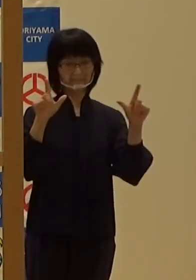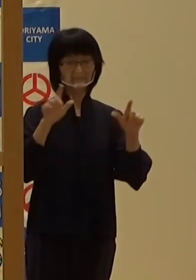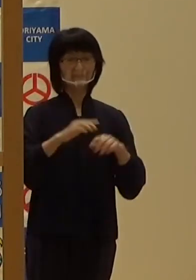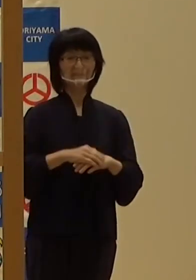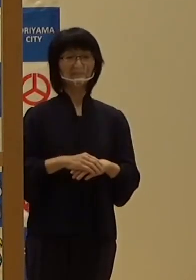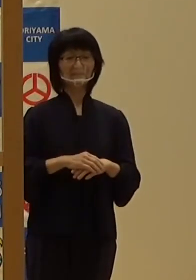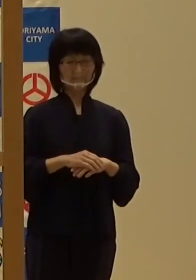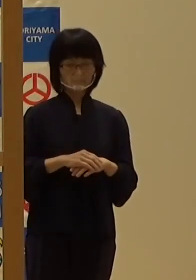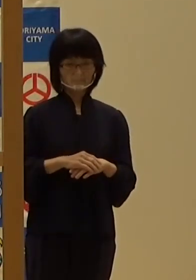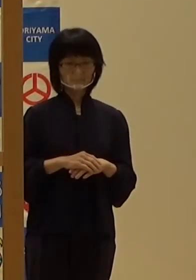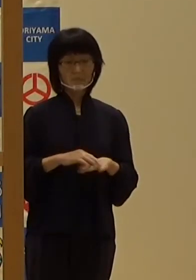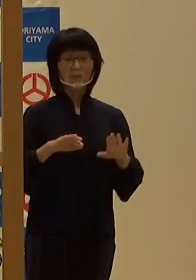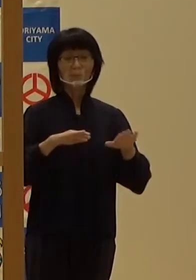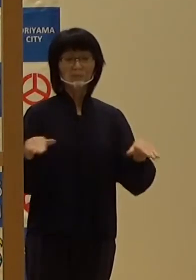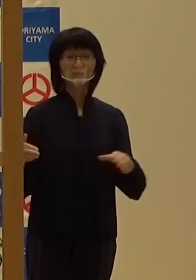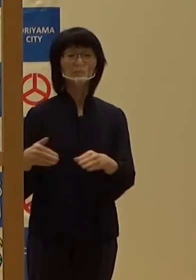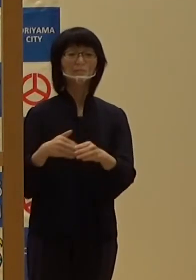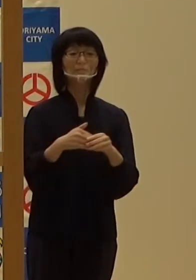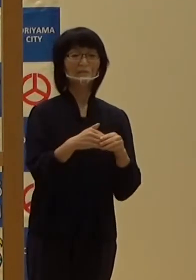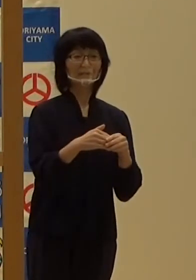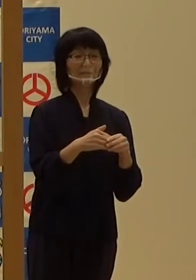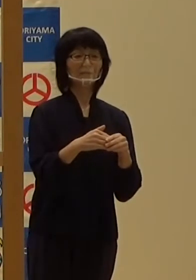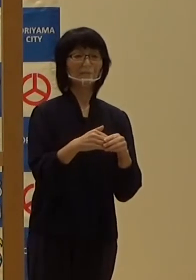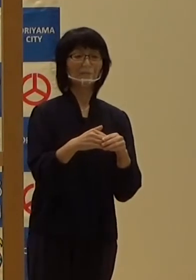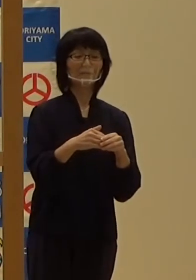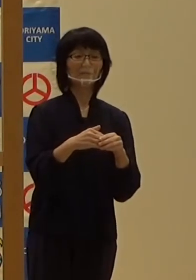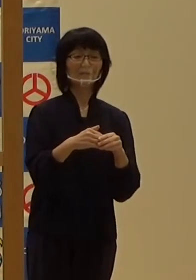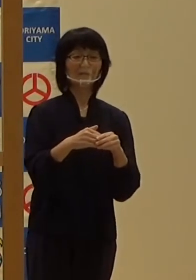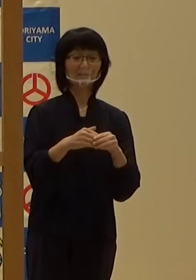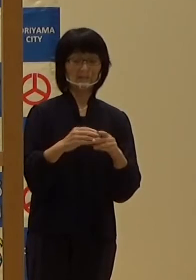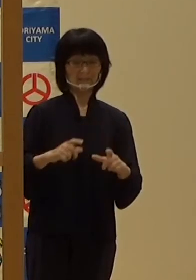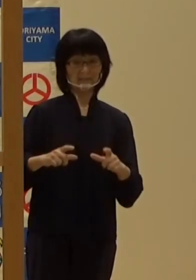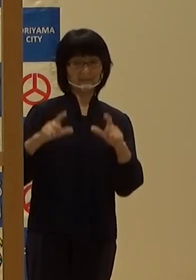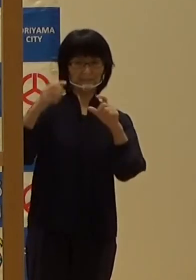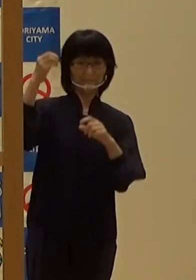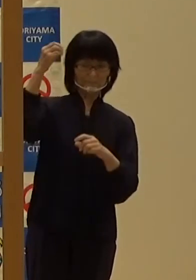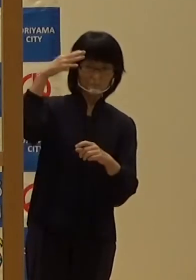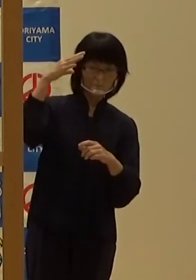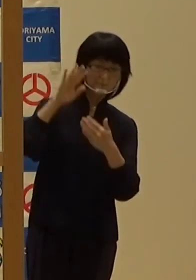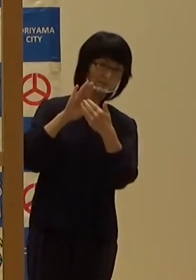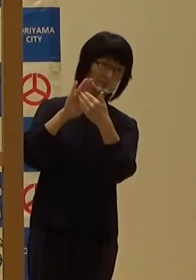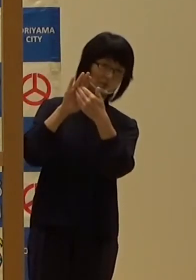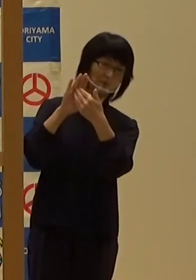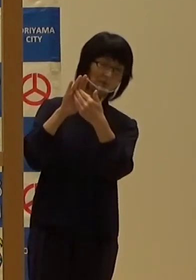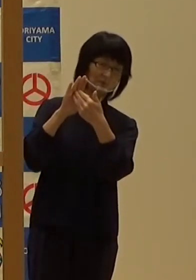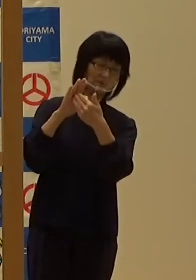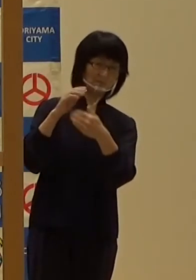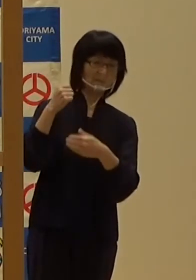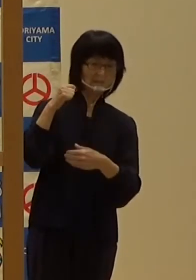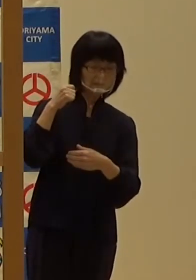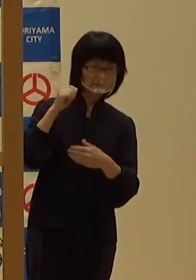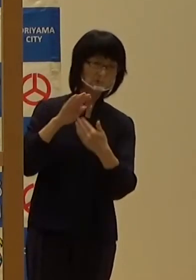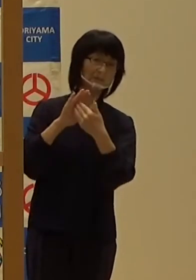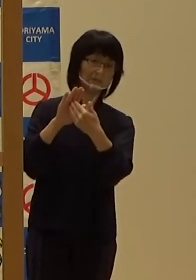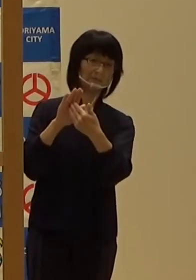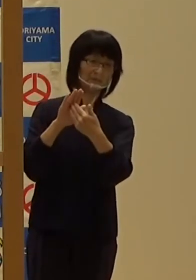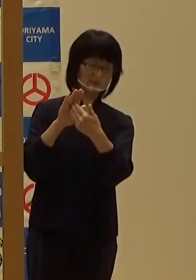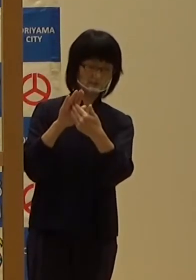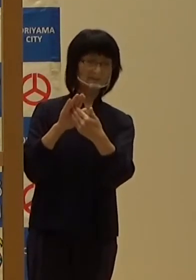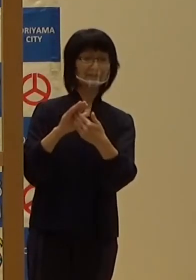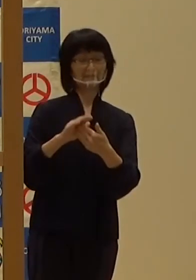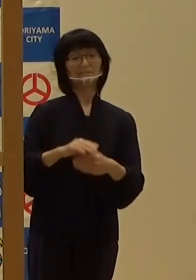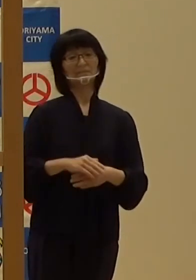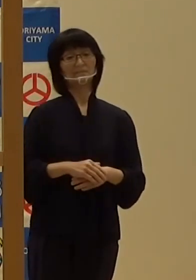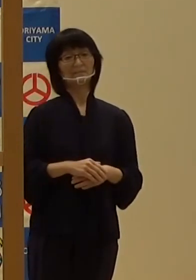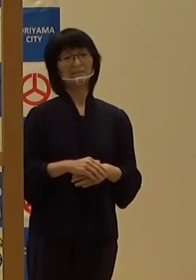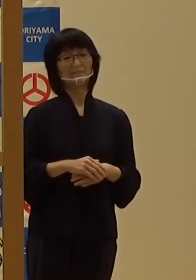お子様連れの場合はそういうところで日陰等もしくはそういうところでこう、形を言っていただきたいと思います